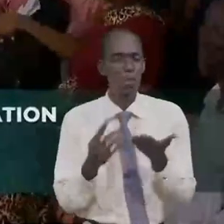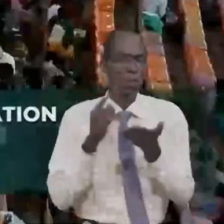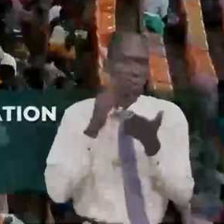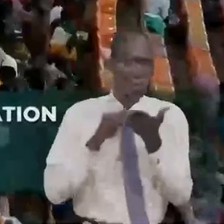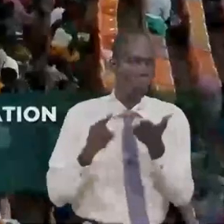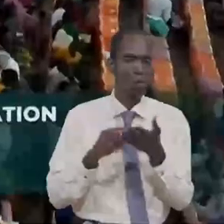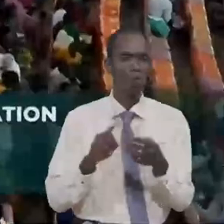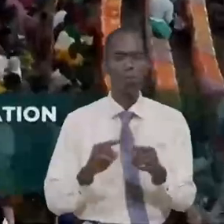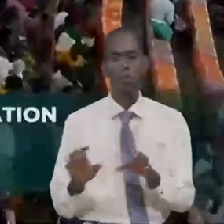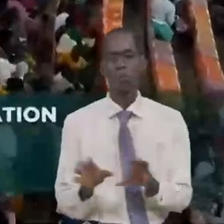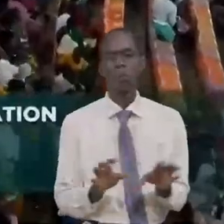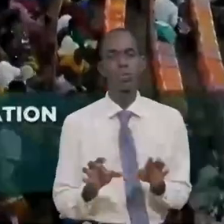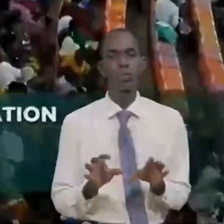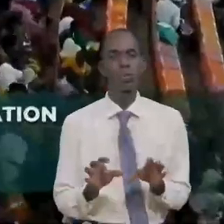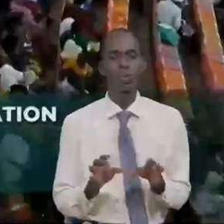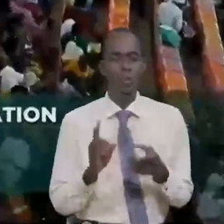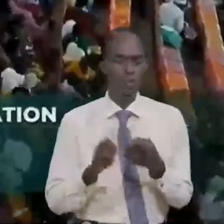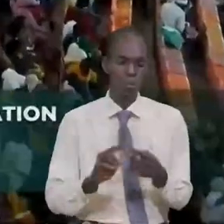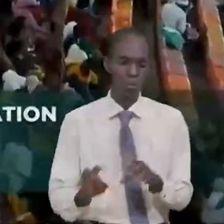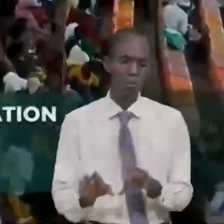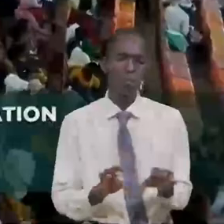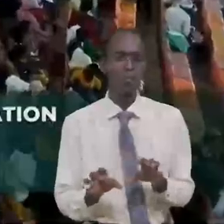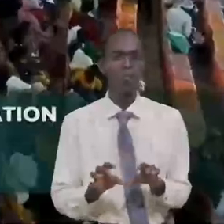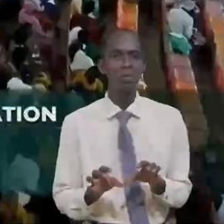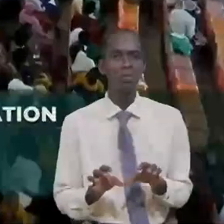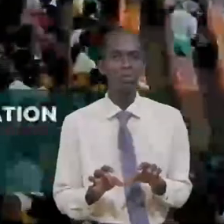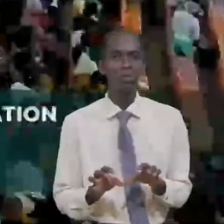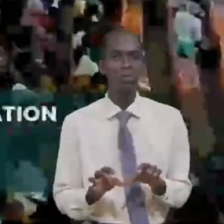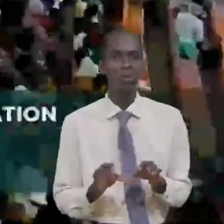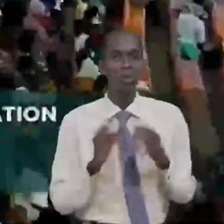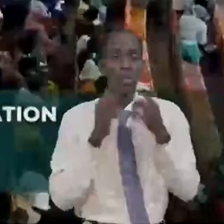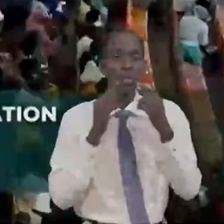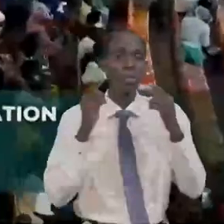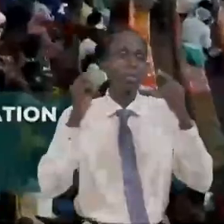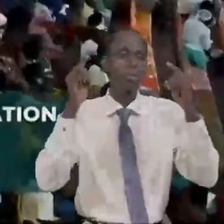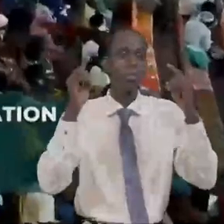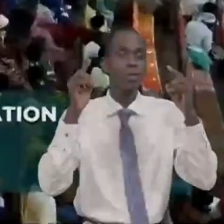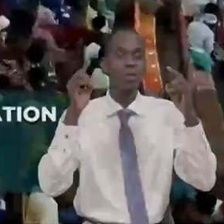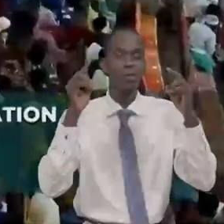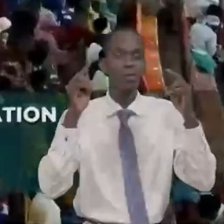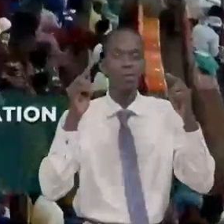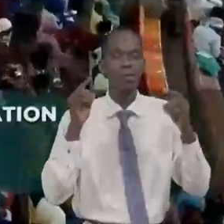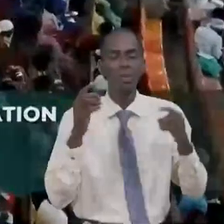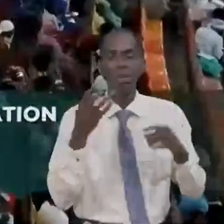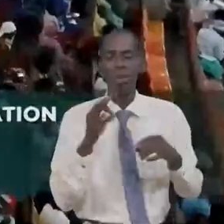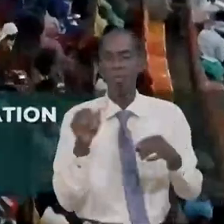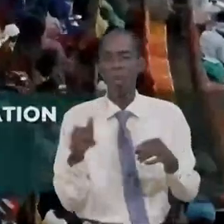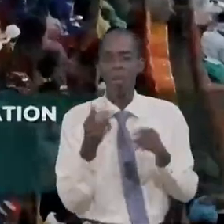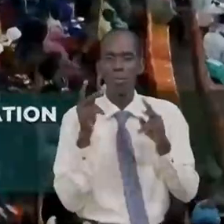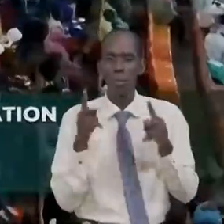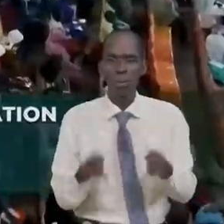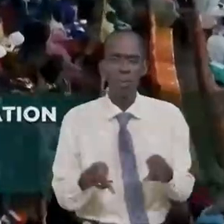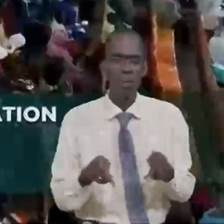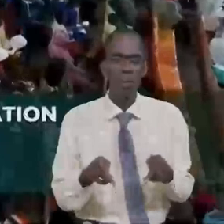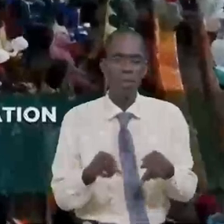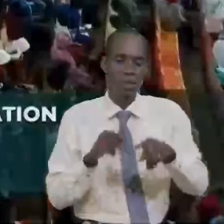Spotify en agissant fidèlement le succès de toute personne dépend de